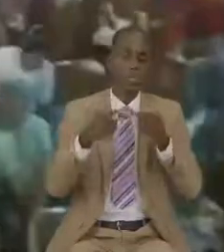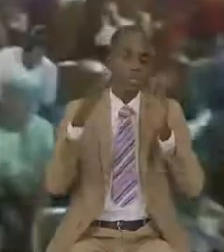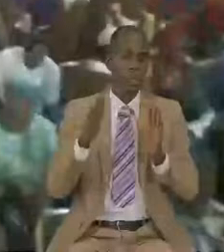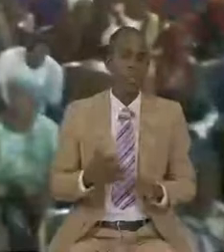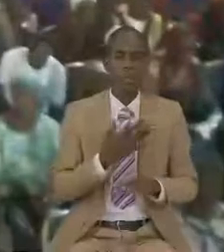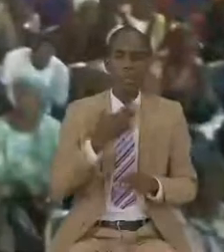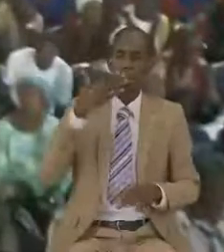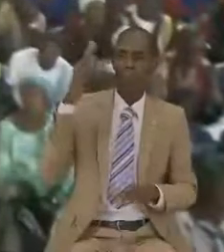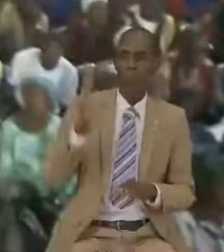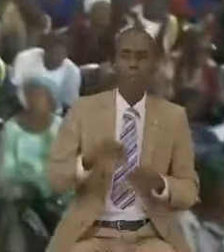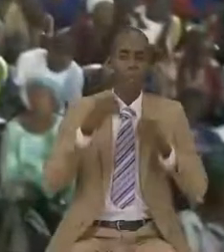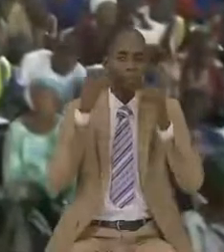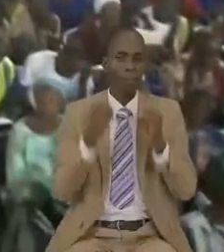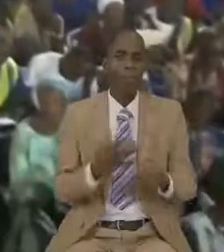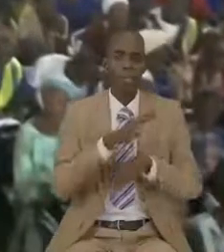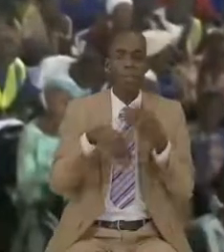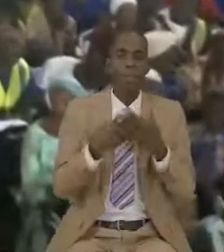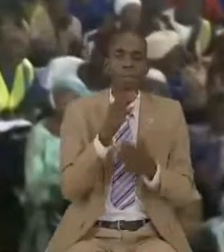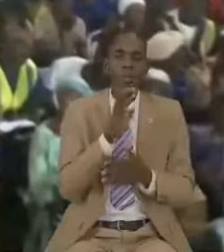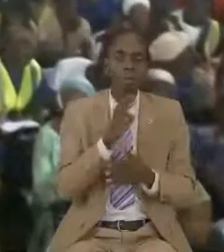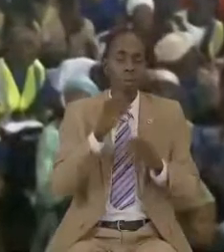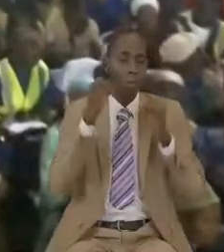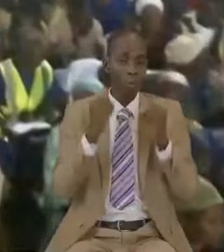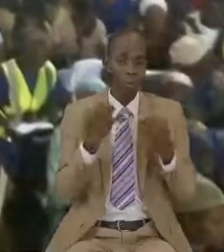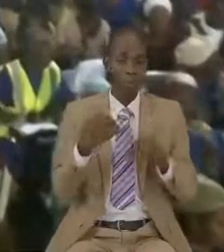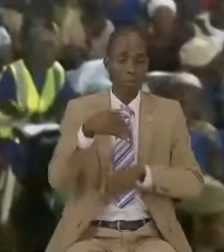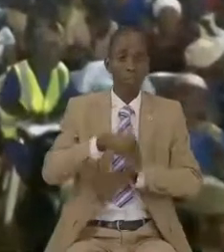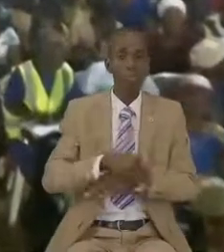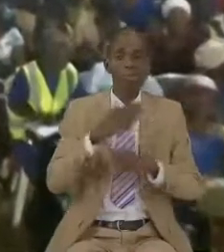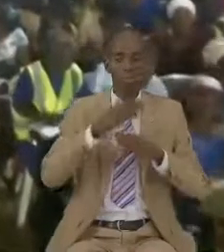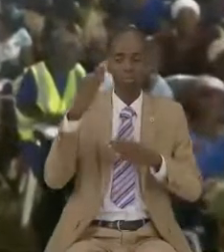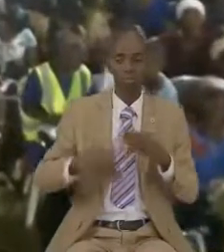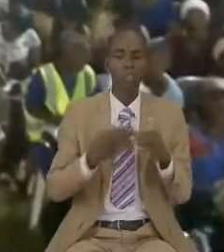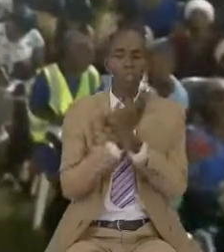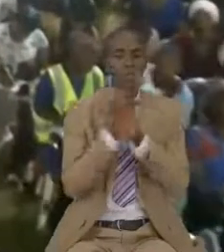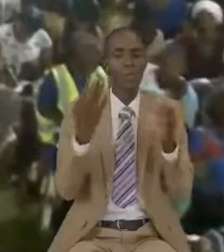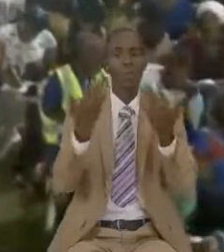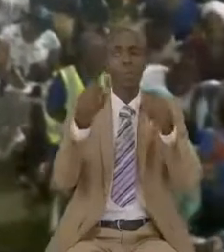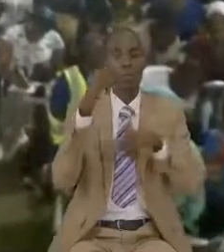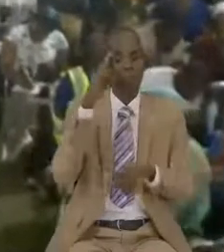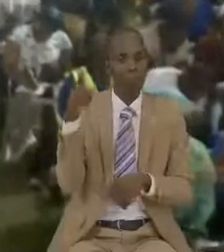esprits et des puissances occultes. Ce soir, la libération totale est venue pour toi.